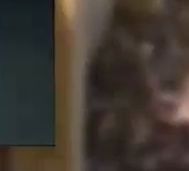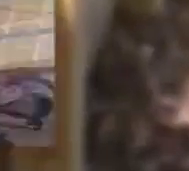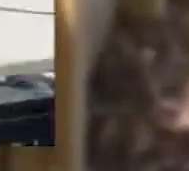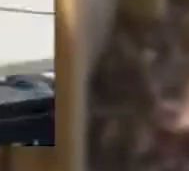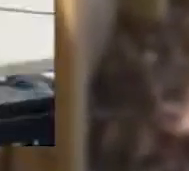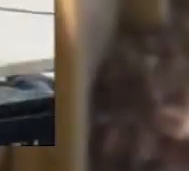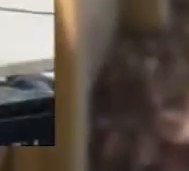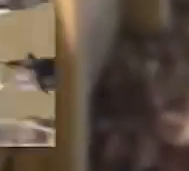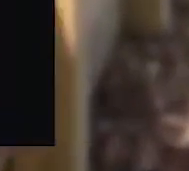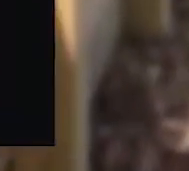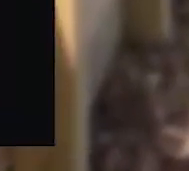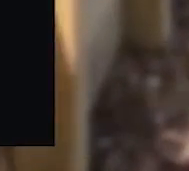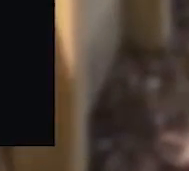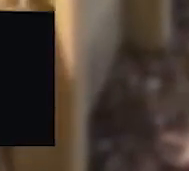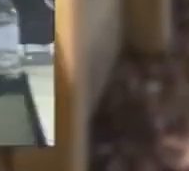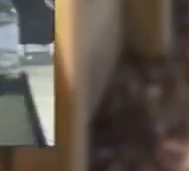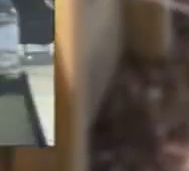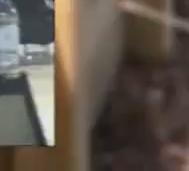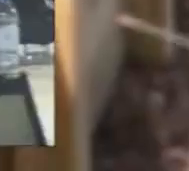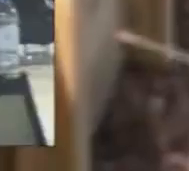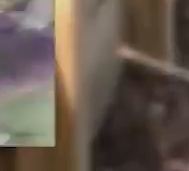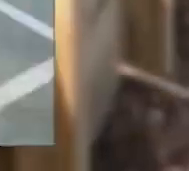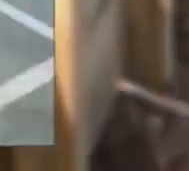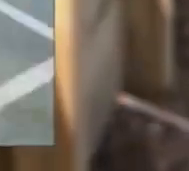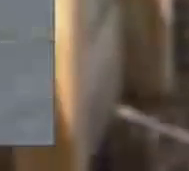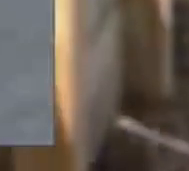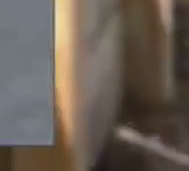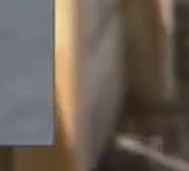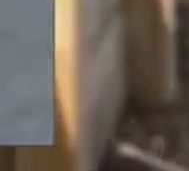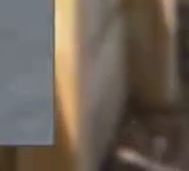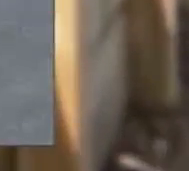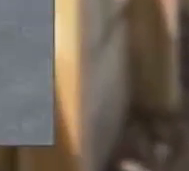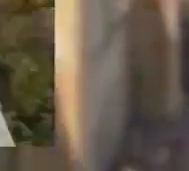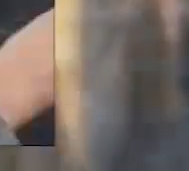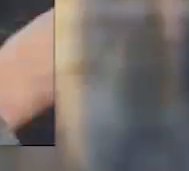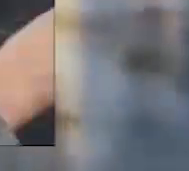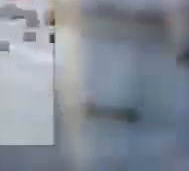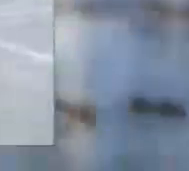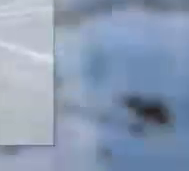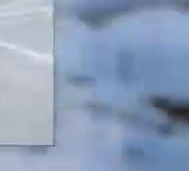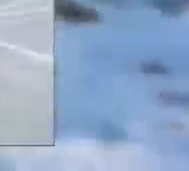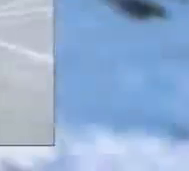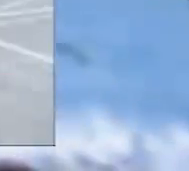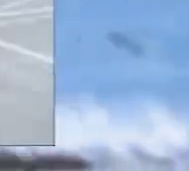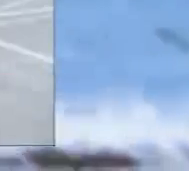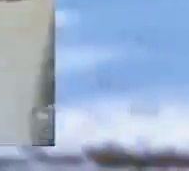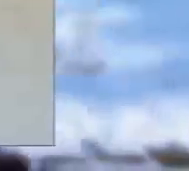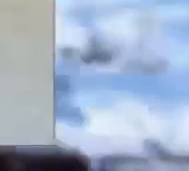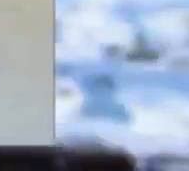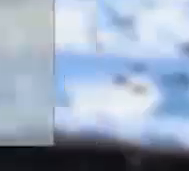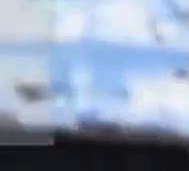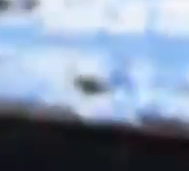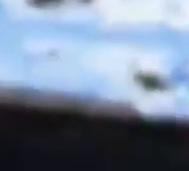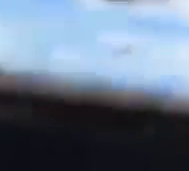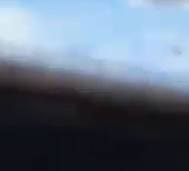conférences, formations, réalisation de CV vidéo et recrutement, ainsi que diverses activités sportives et artistiques qui ont